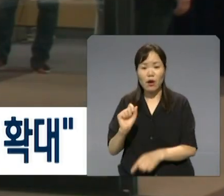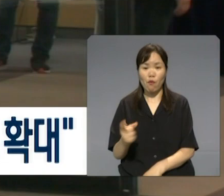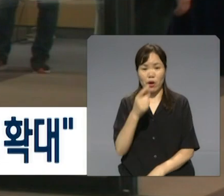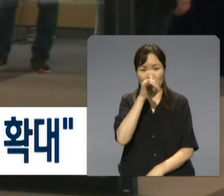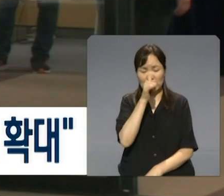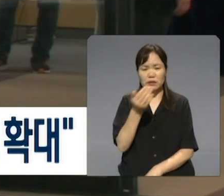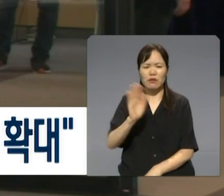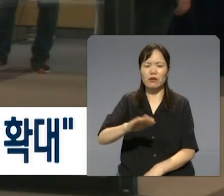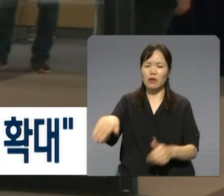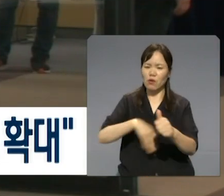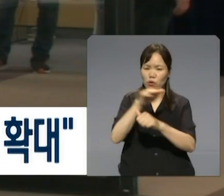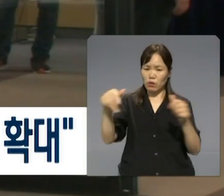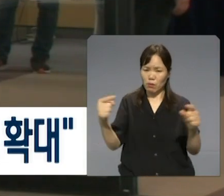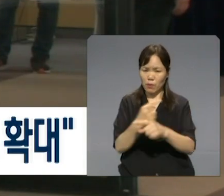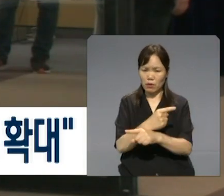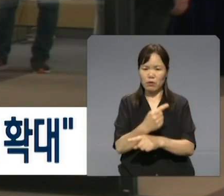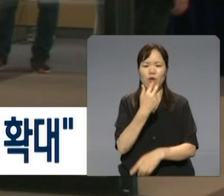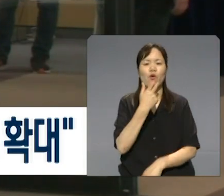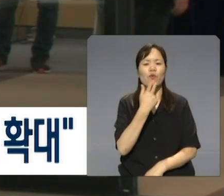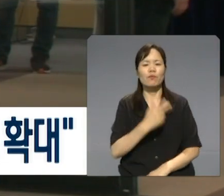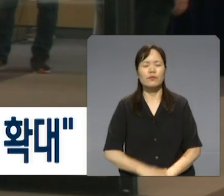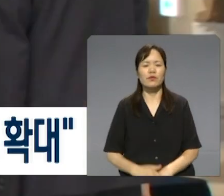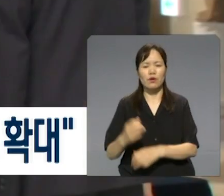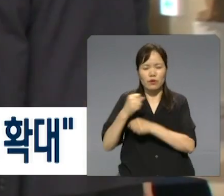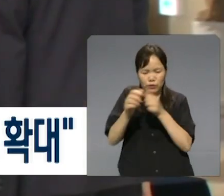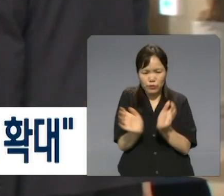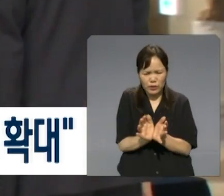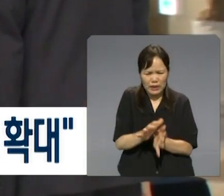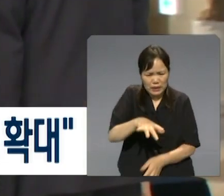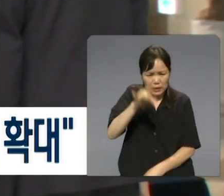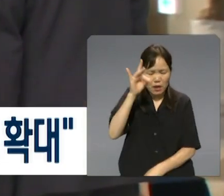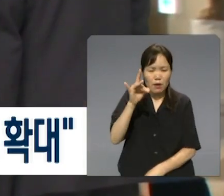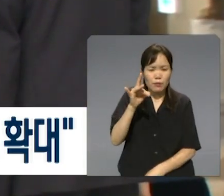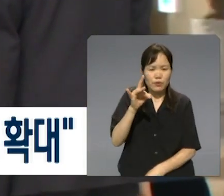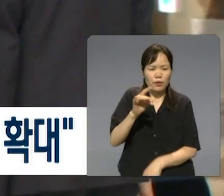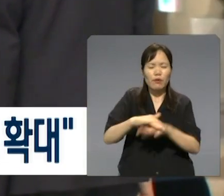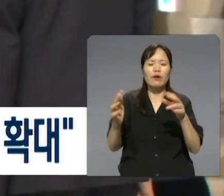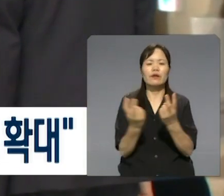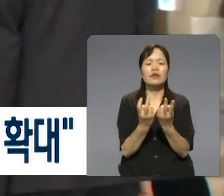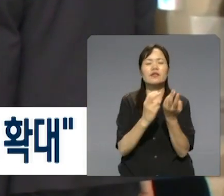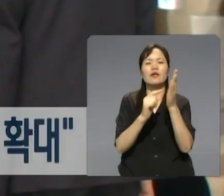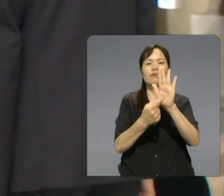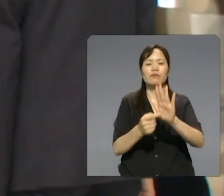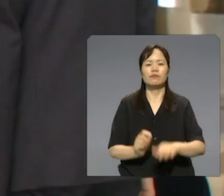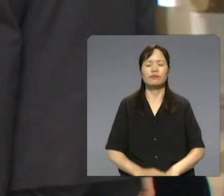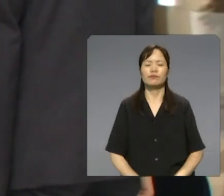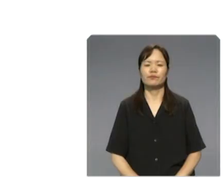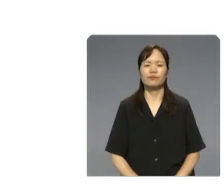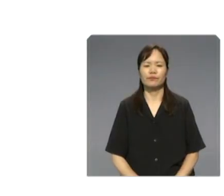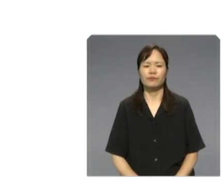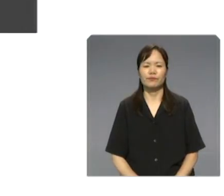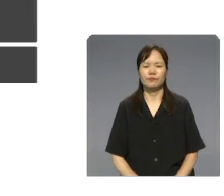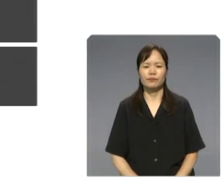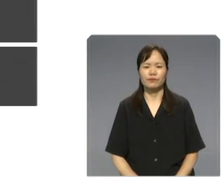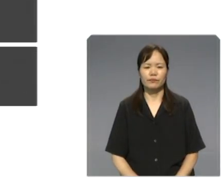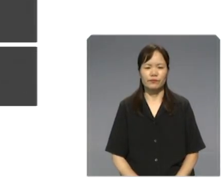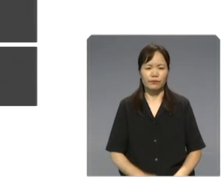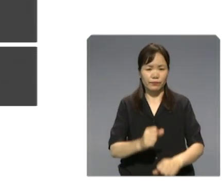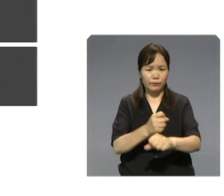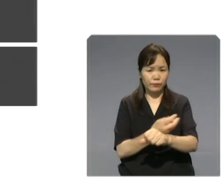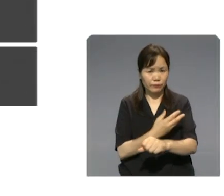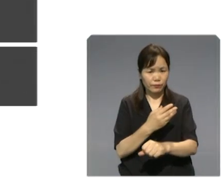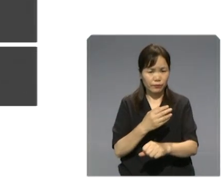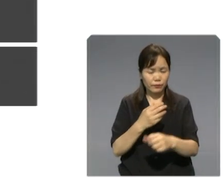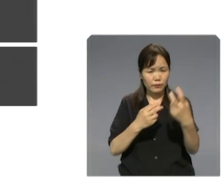꼽혔지만 바뀐 건 없습니다 군당국이 처음으로 가시적인 대책을 내놨습니다 소대장의